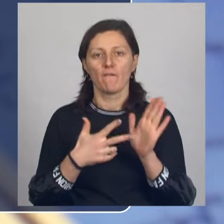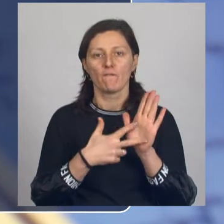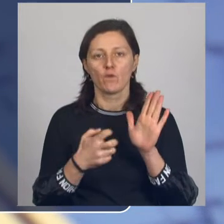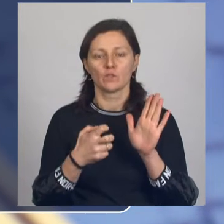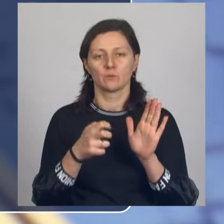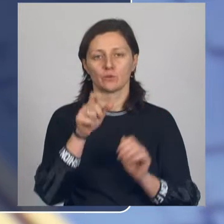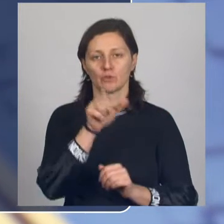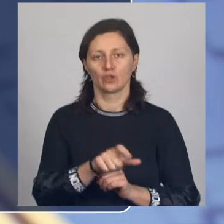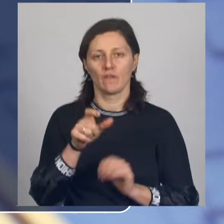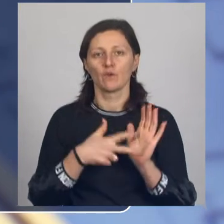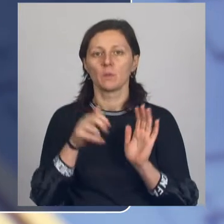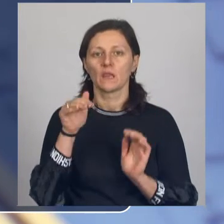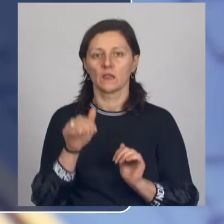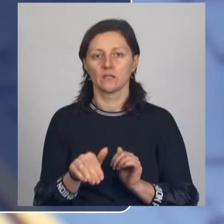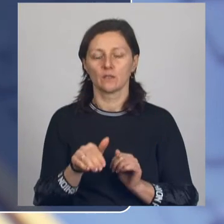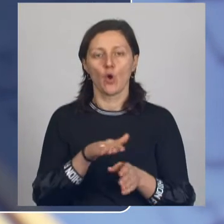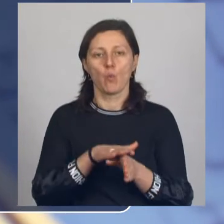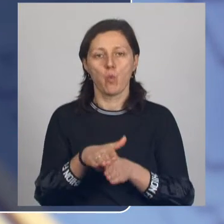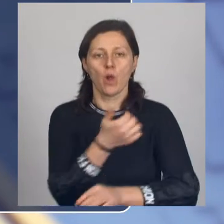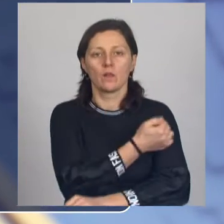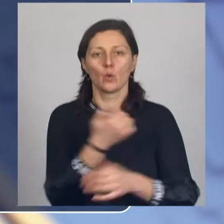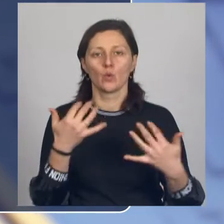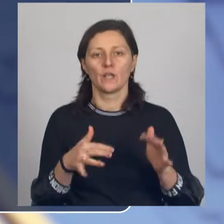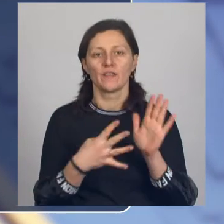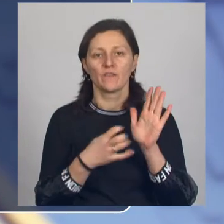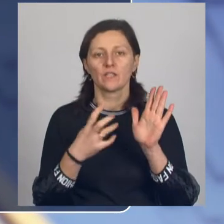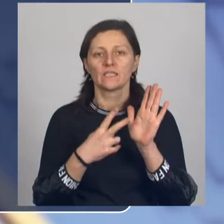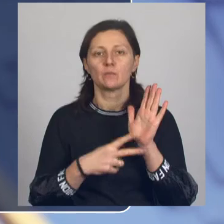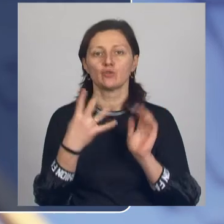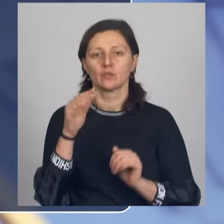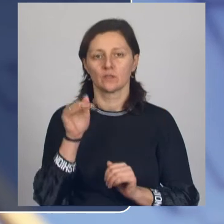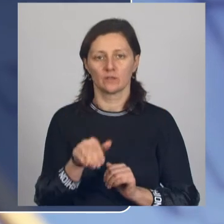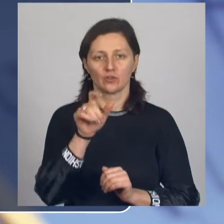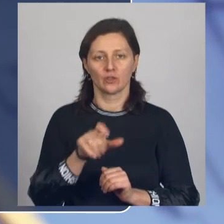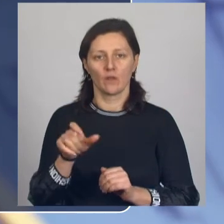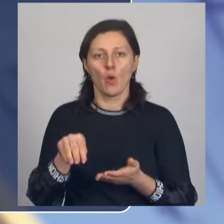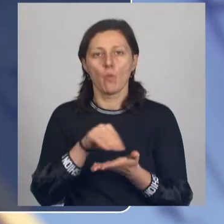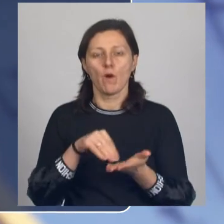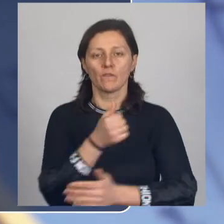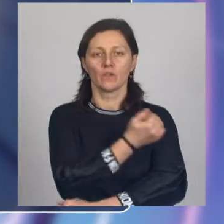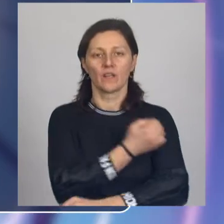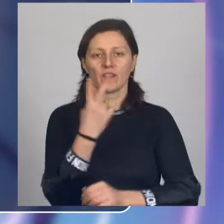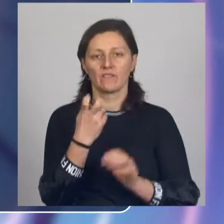полный цикл завершили девятьсот семьдесят четыре тысячи человек и вакцинировали 275 тысяч